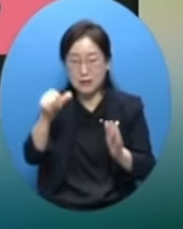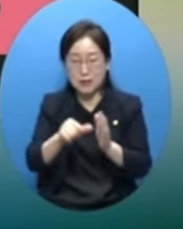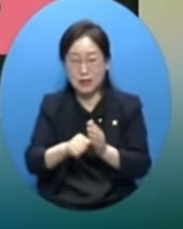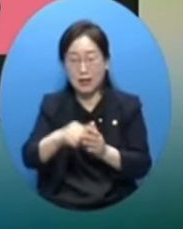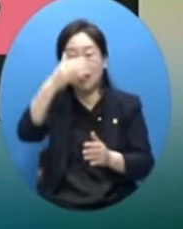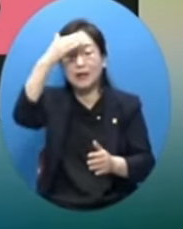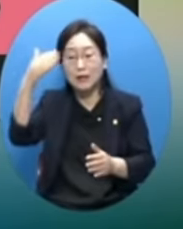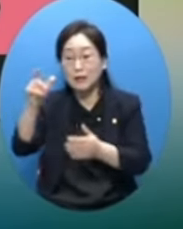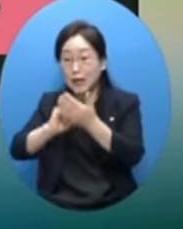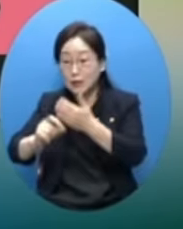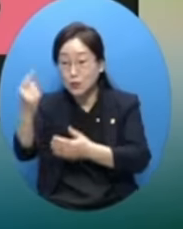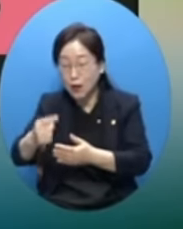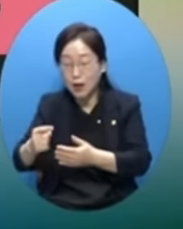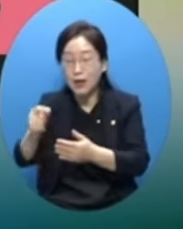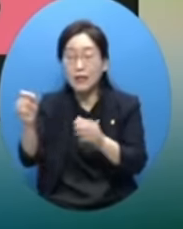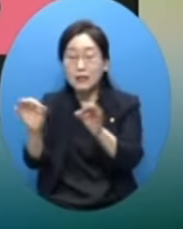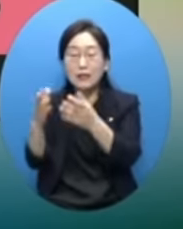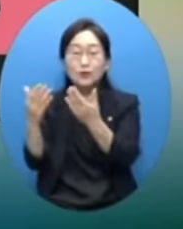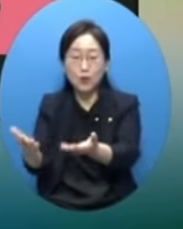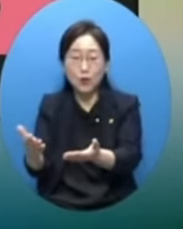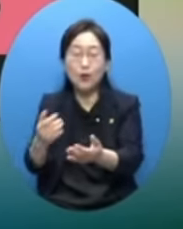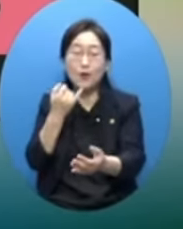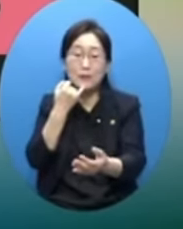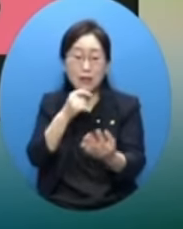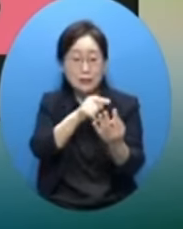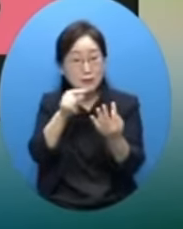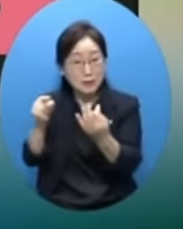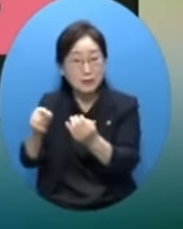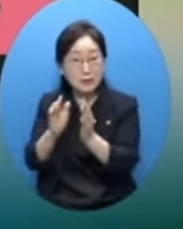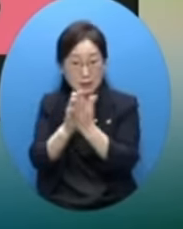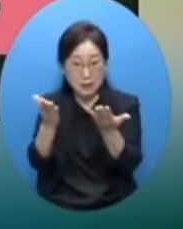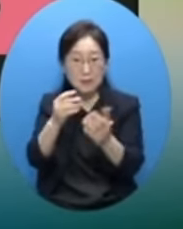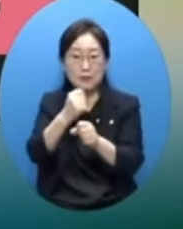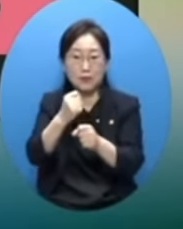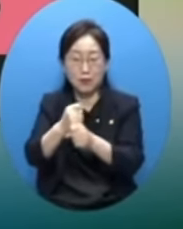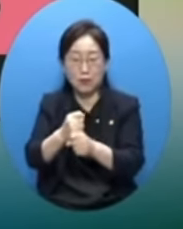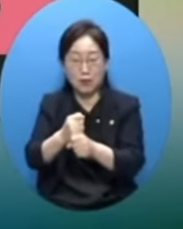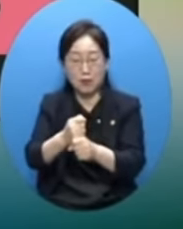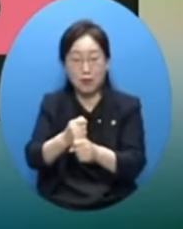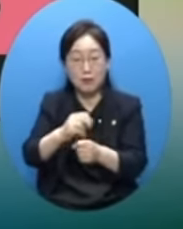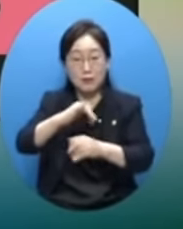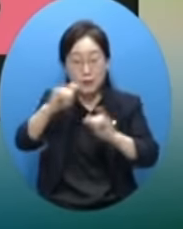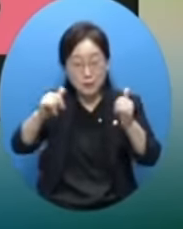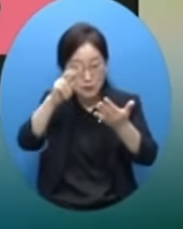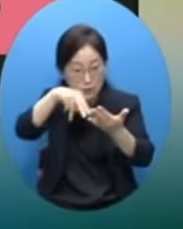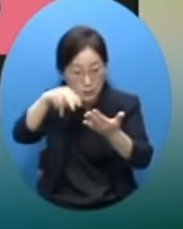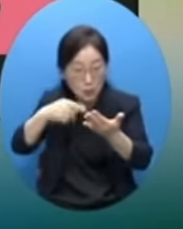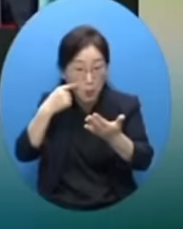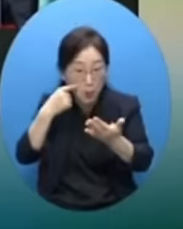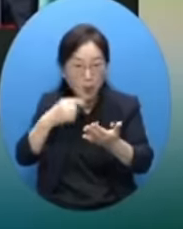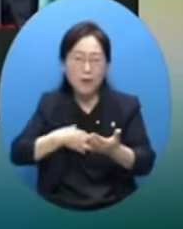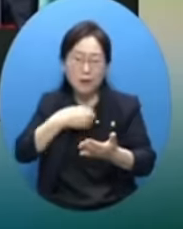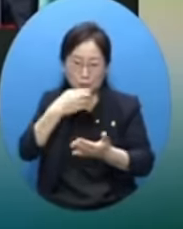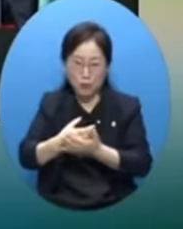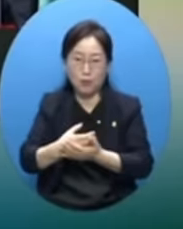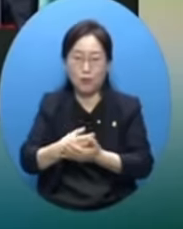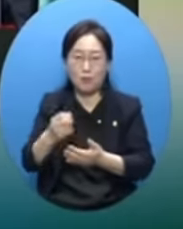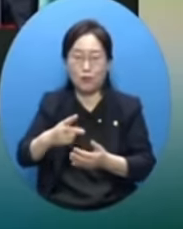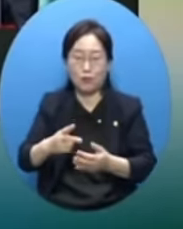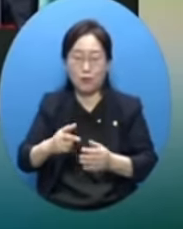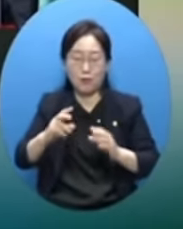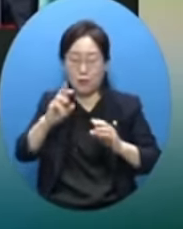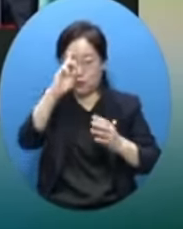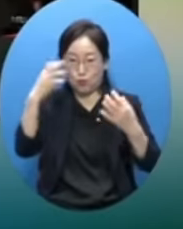잠시 쉬었다가도 괜찮아. 그래서 이 책을 통해서 많은 사람이 알려지게 되었고 국민훈장 목련장도 받고